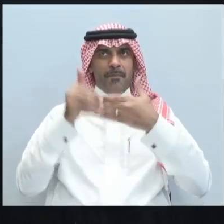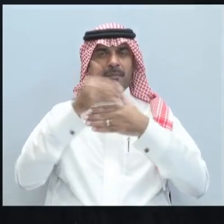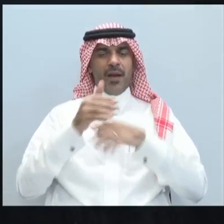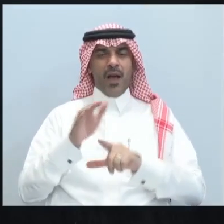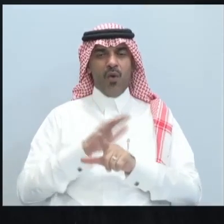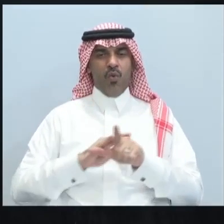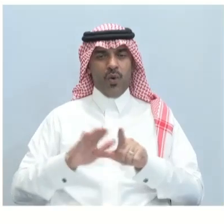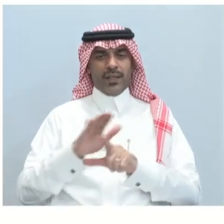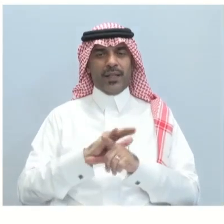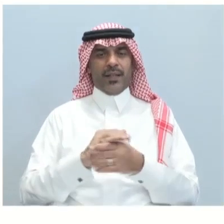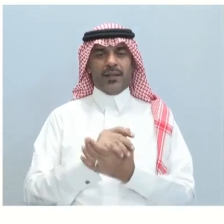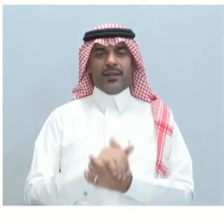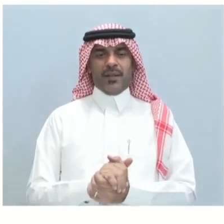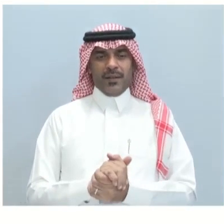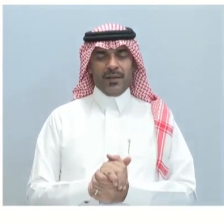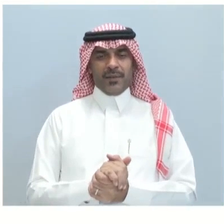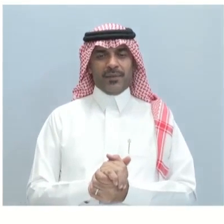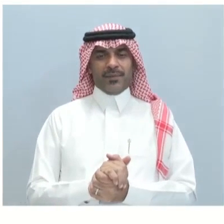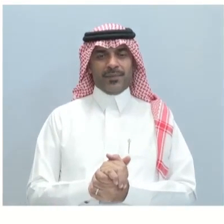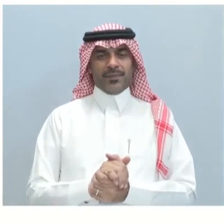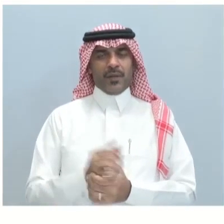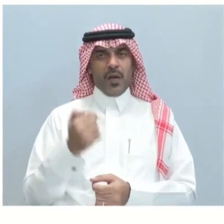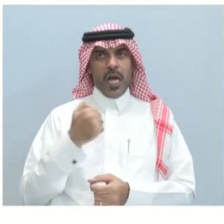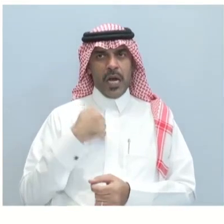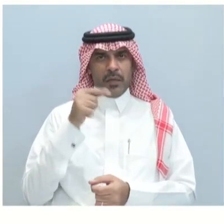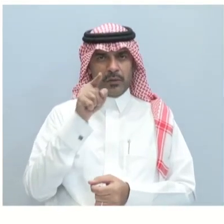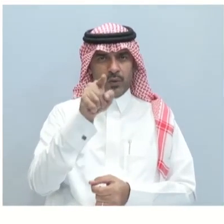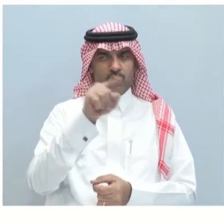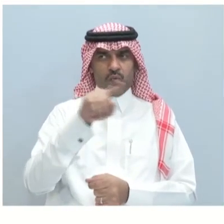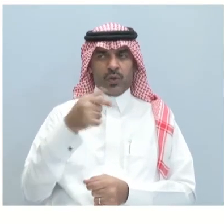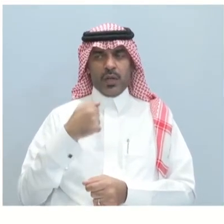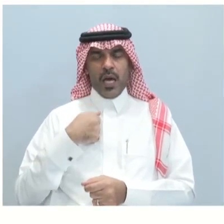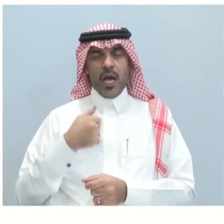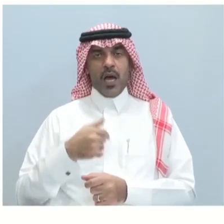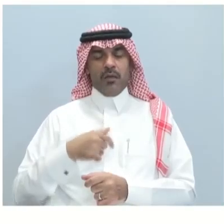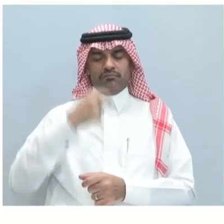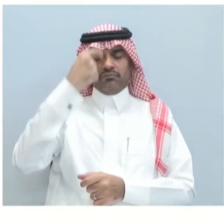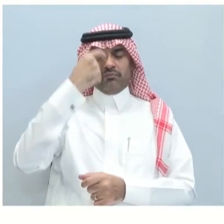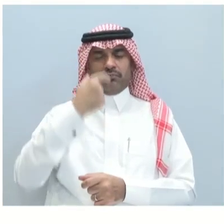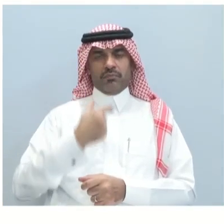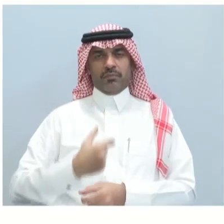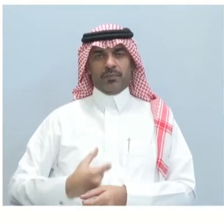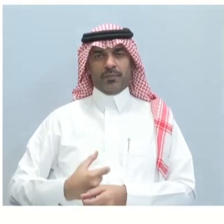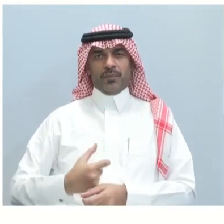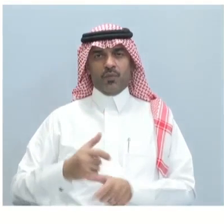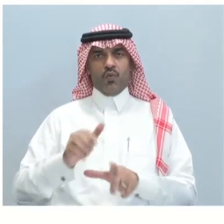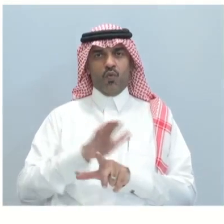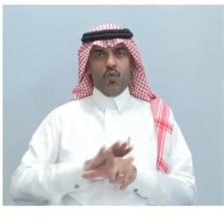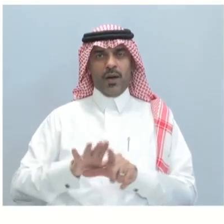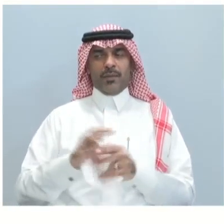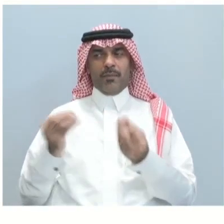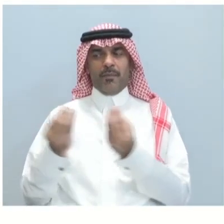الدراسات في المشاركه الايجابيه وان اكون مواطن ايجابي في وطني احسنتم اذا